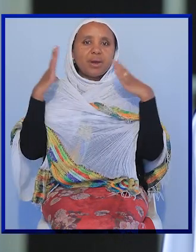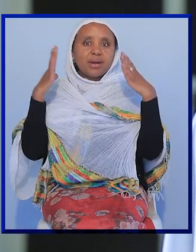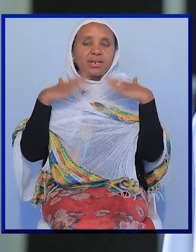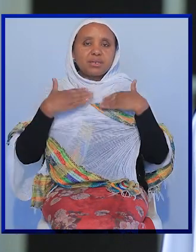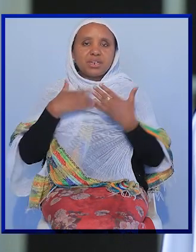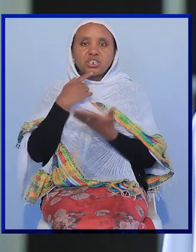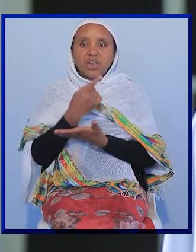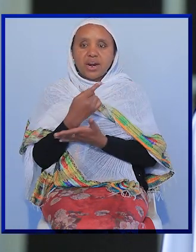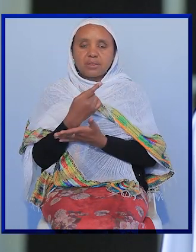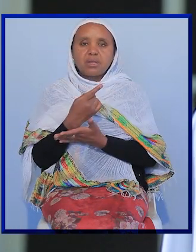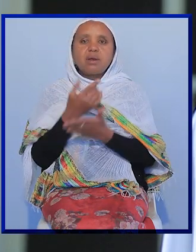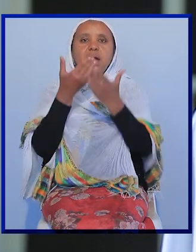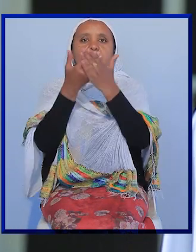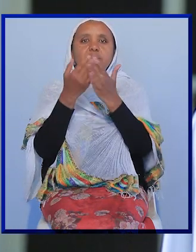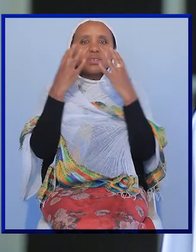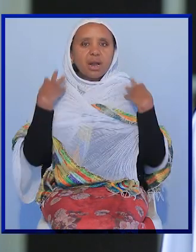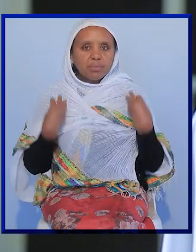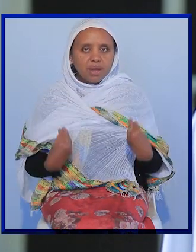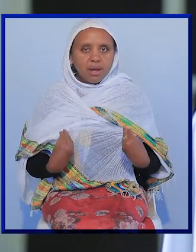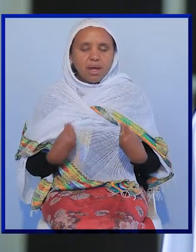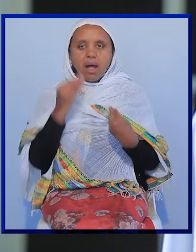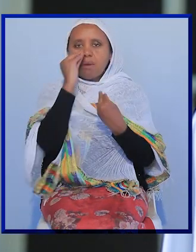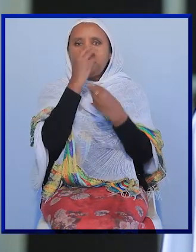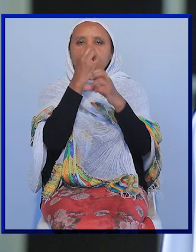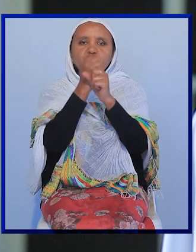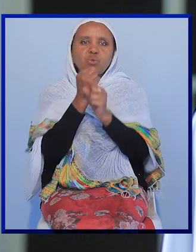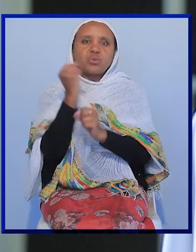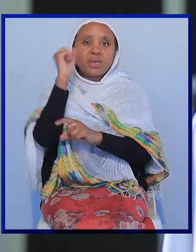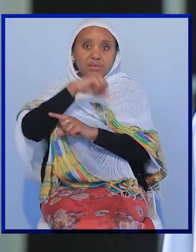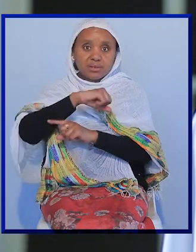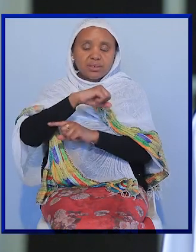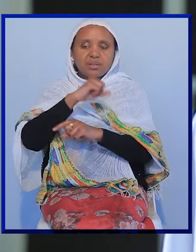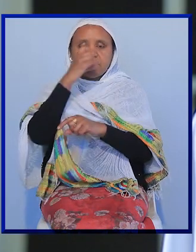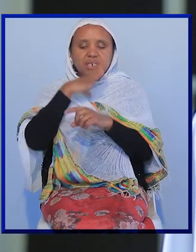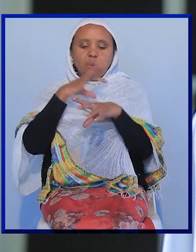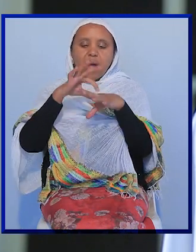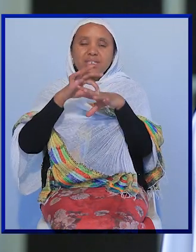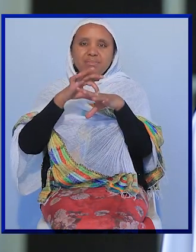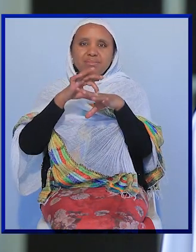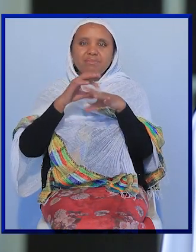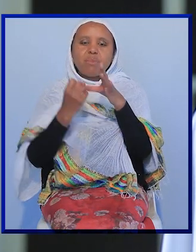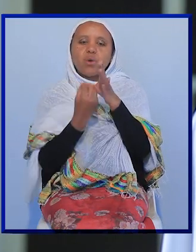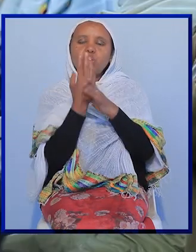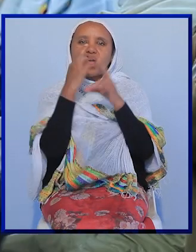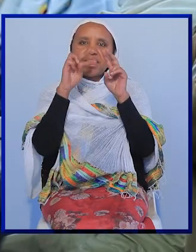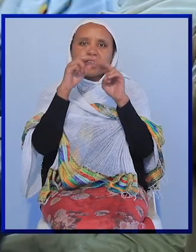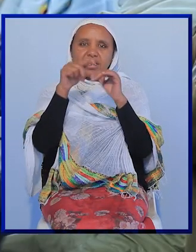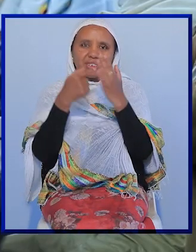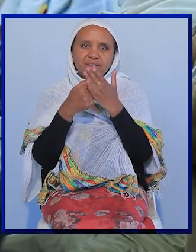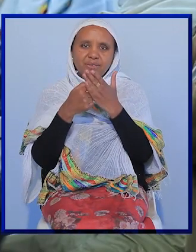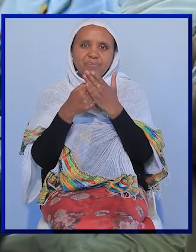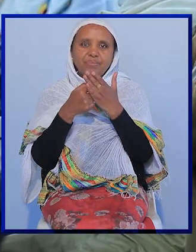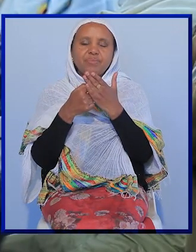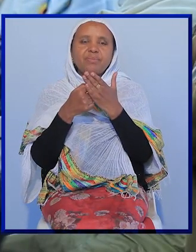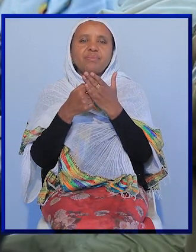ይበልሽ እያለ ካቀረበልሽ ሰላምታ ጋር አበባን ይዞ እጅ ከነሳሽ የሰው አጽም የጽጌረዳ አበባ በቅሎ ታየ። ስለዚህም